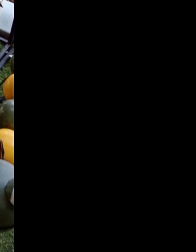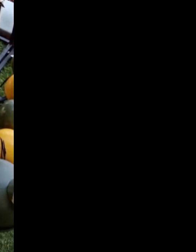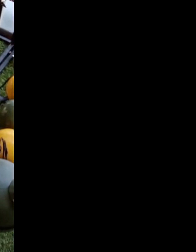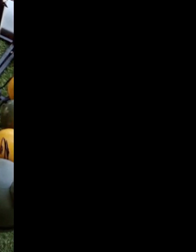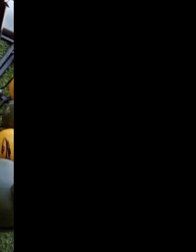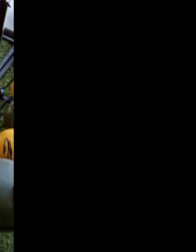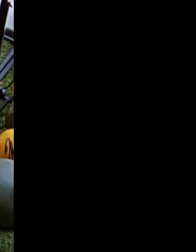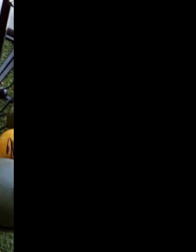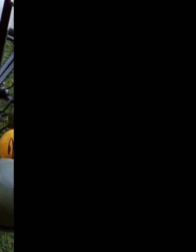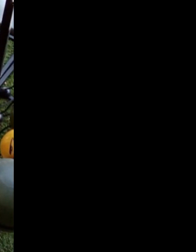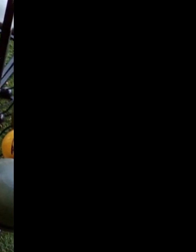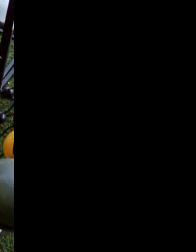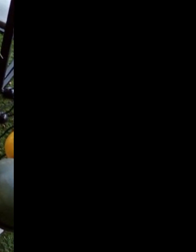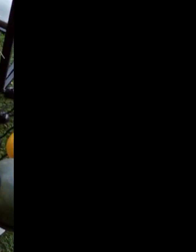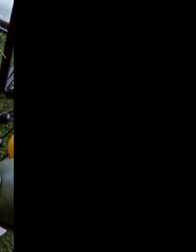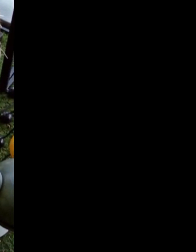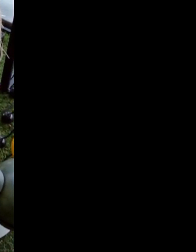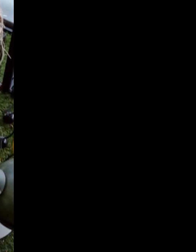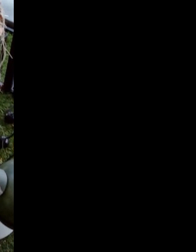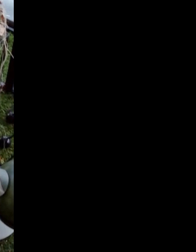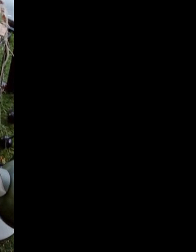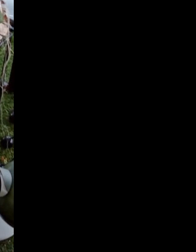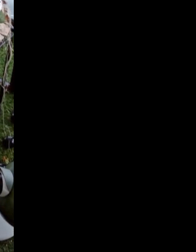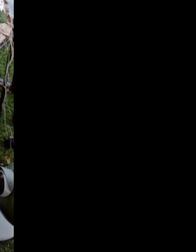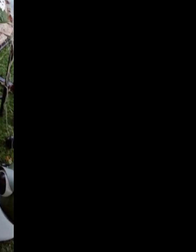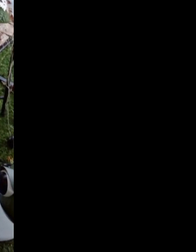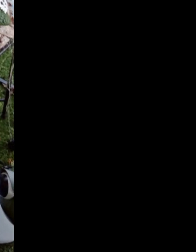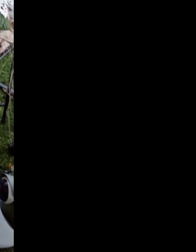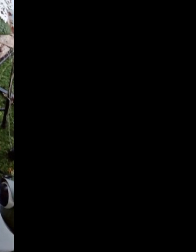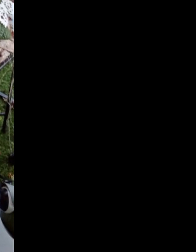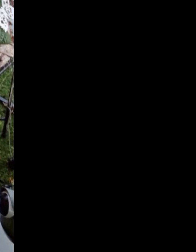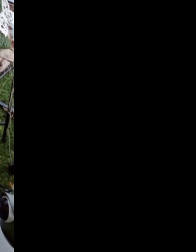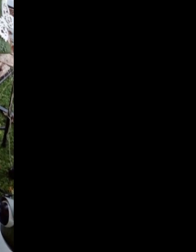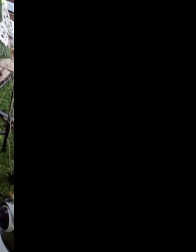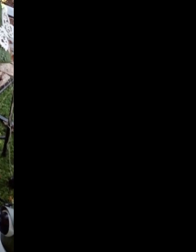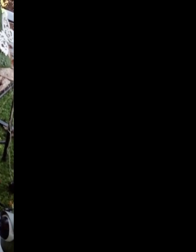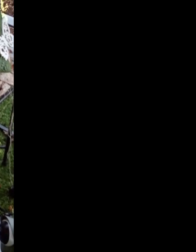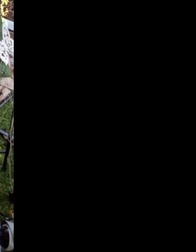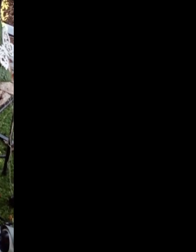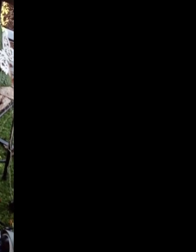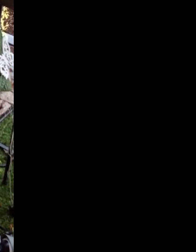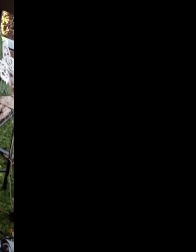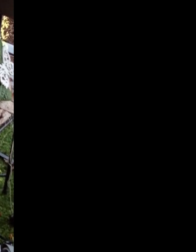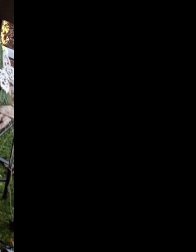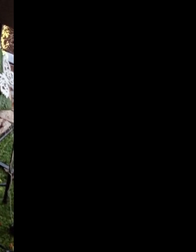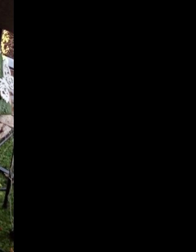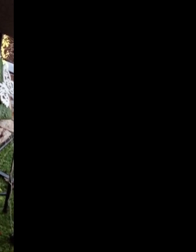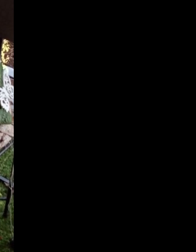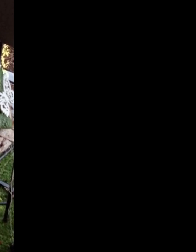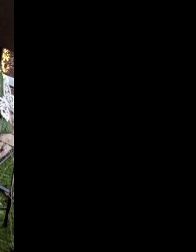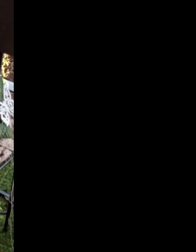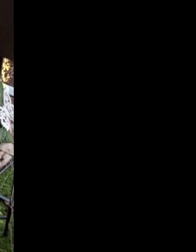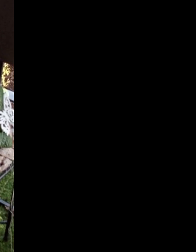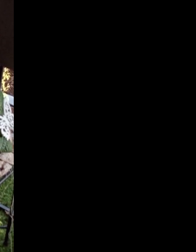Primeln. Und dann links daneben ist ein Stein mit drei Vögeln, auch so eine Keramik. Und dahinter steht auch ein Pflanztopf